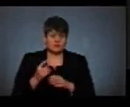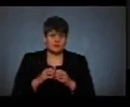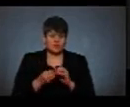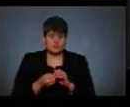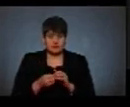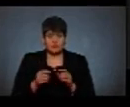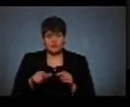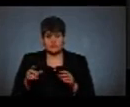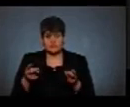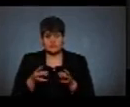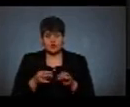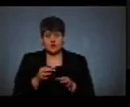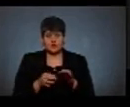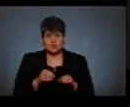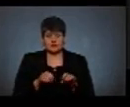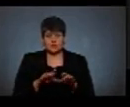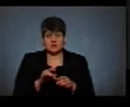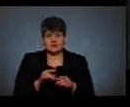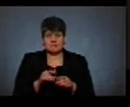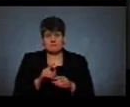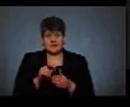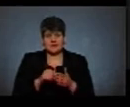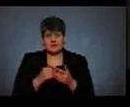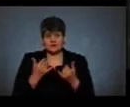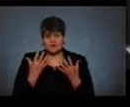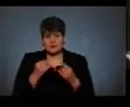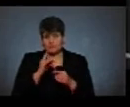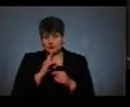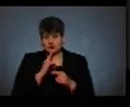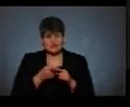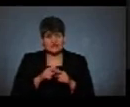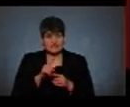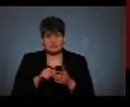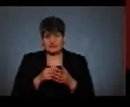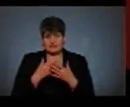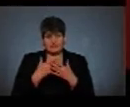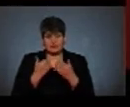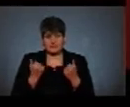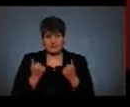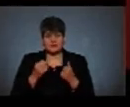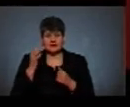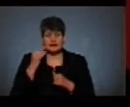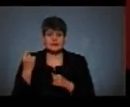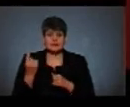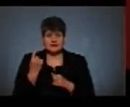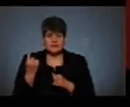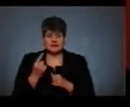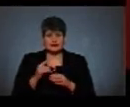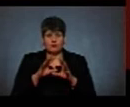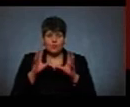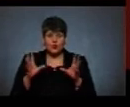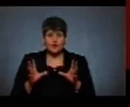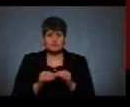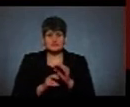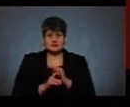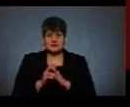громаді через суд вирішувати ці майнові питання. А так, на сьогоднішній день поки що таких питань у нас немає. Нагадаю, єдина помісна церква в Україні